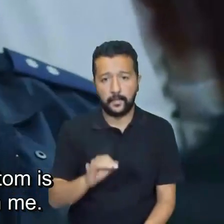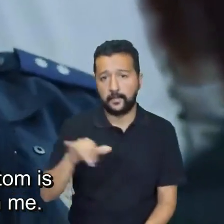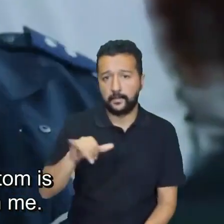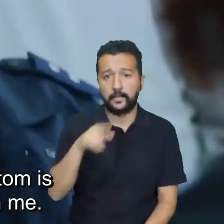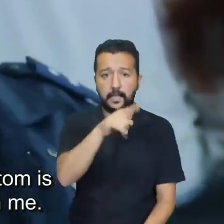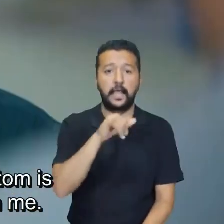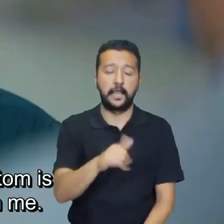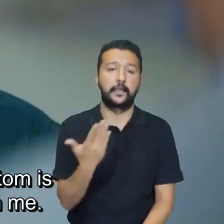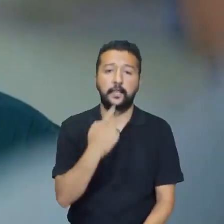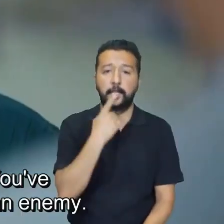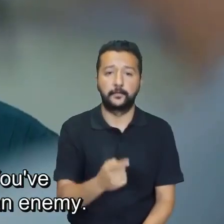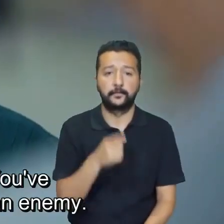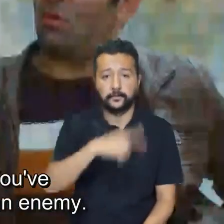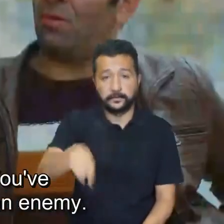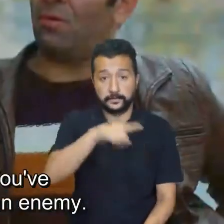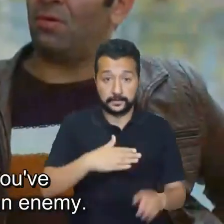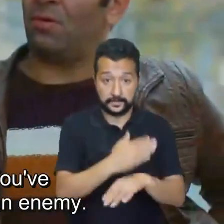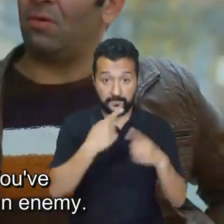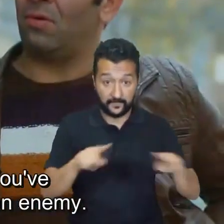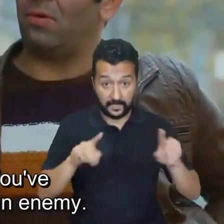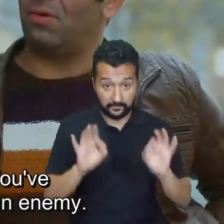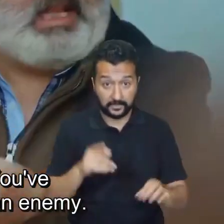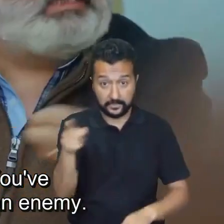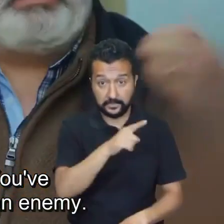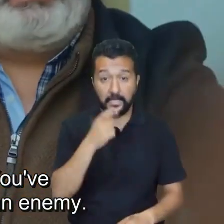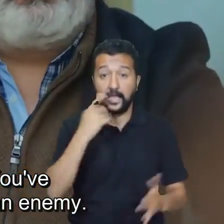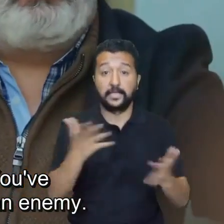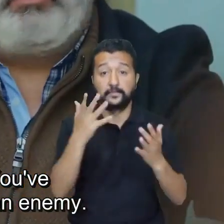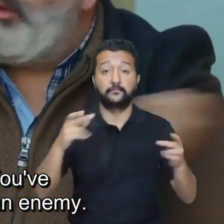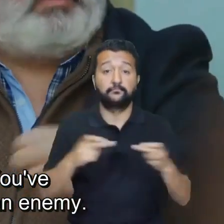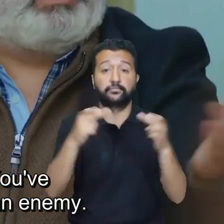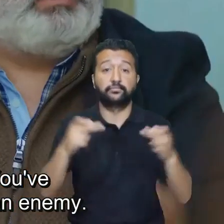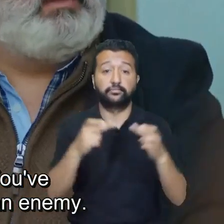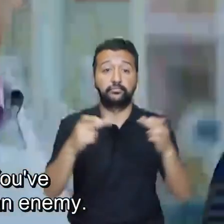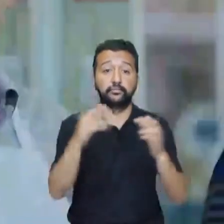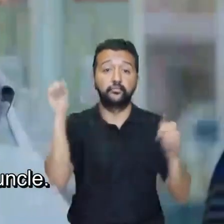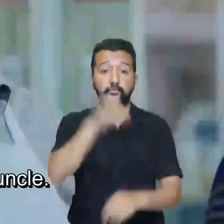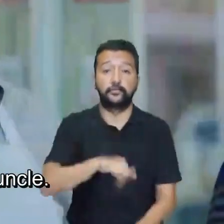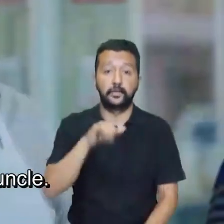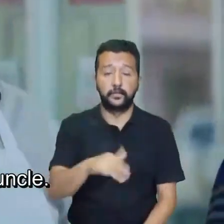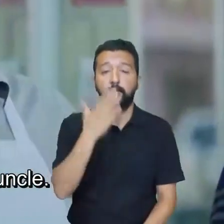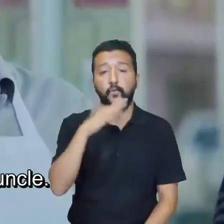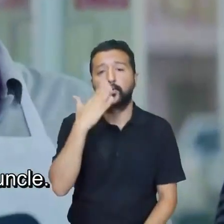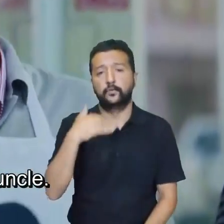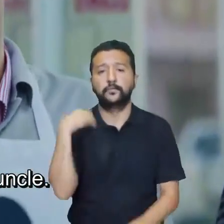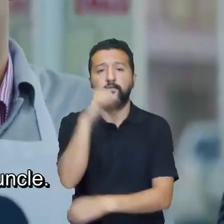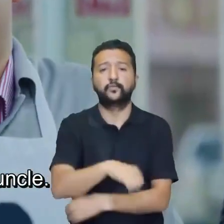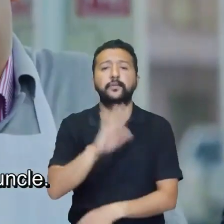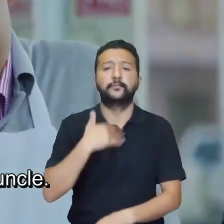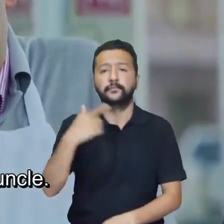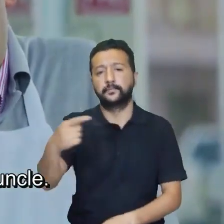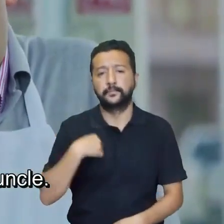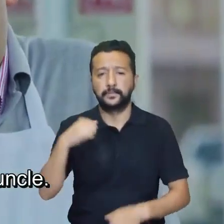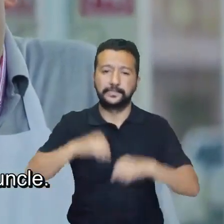dibin kara, seninki benden kara. Siz sanki farklısınız. Siz de yıllardır didişiyorsunuz düşman gibi. Pastacı ve fırıncı. Biz düşman değiliz amca,